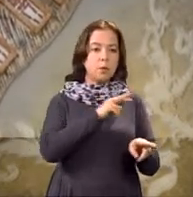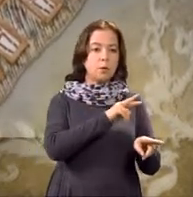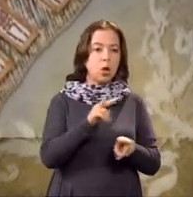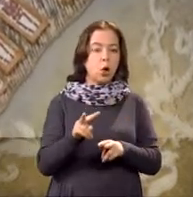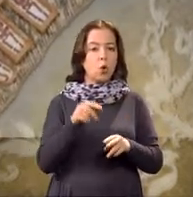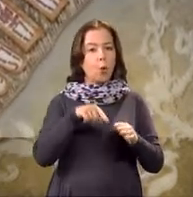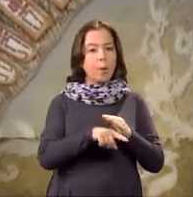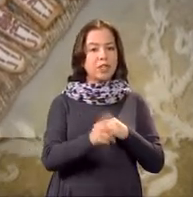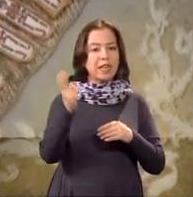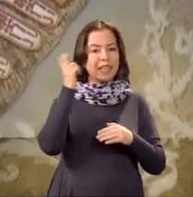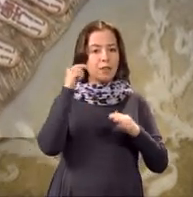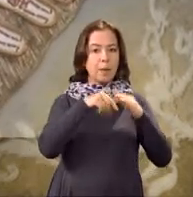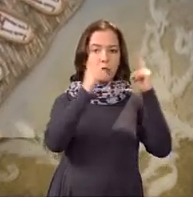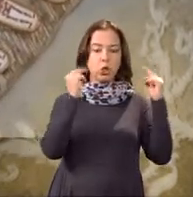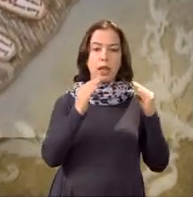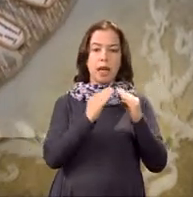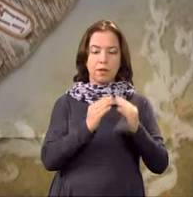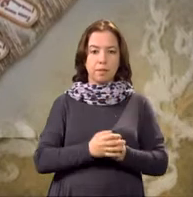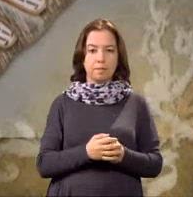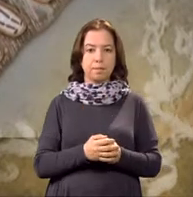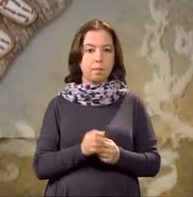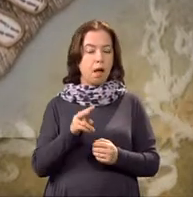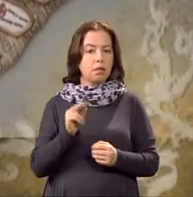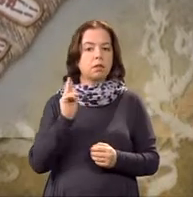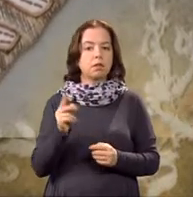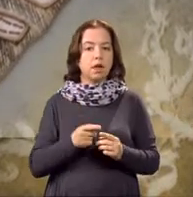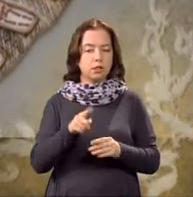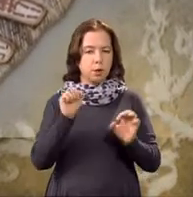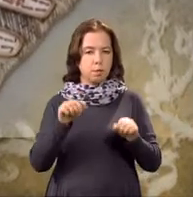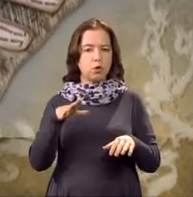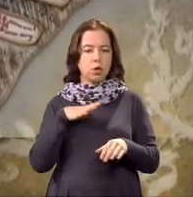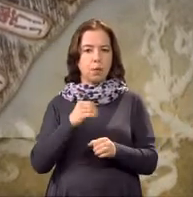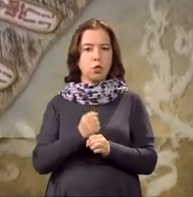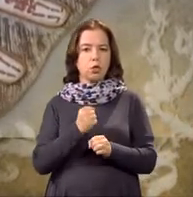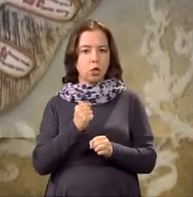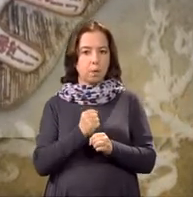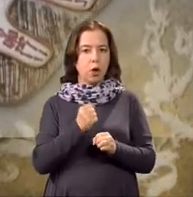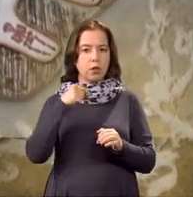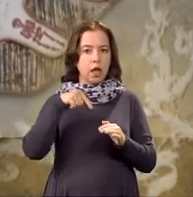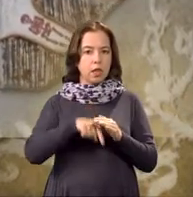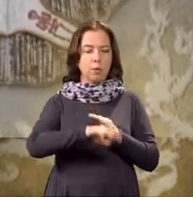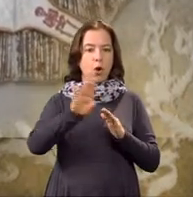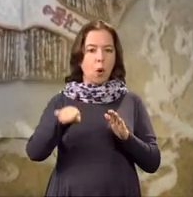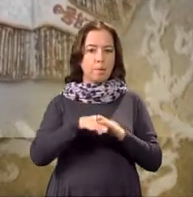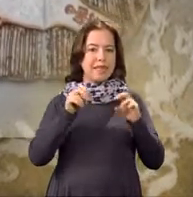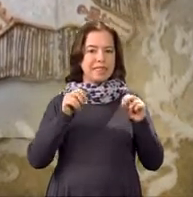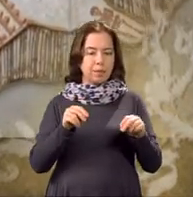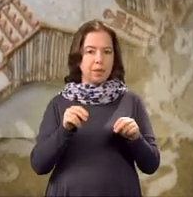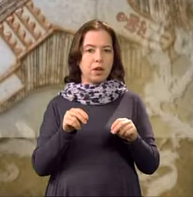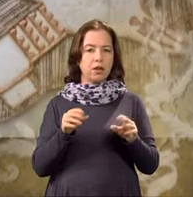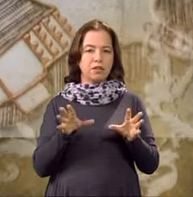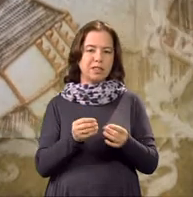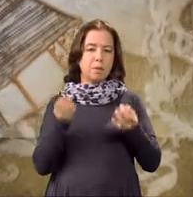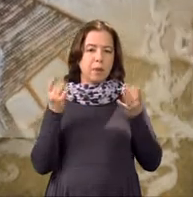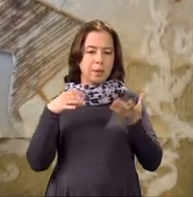у печерах Києво-Печерської лаври. Але як це можна було зробити глибоко під землею, з